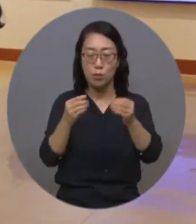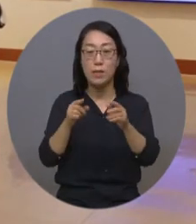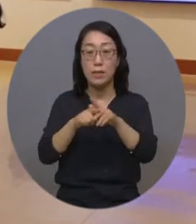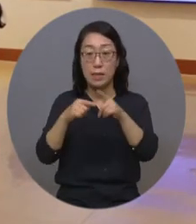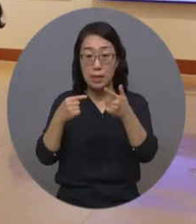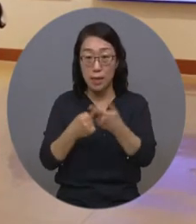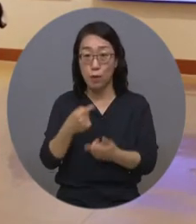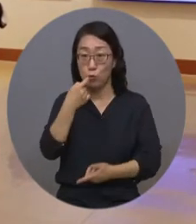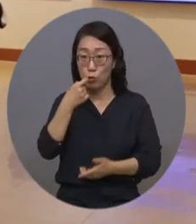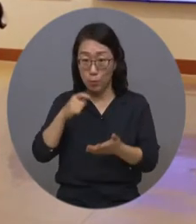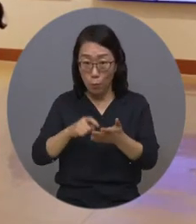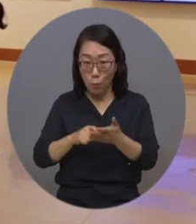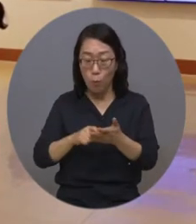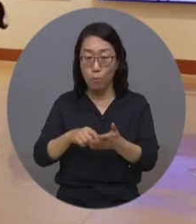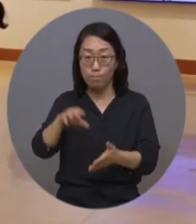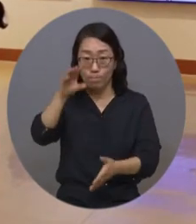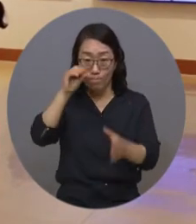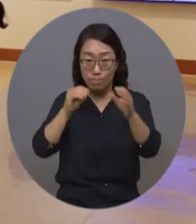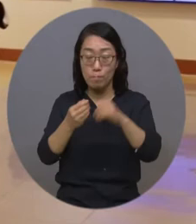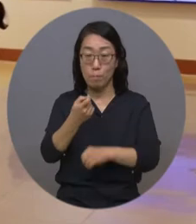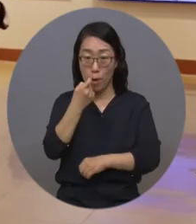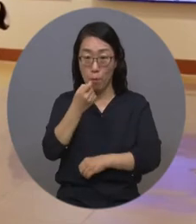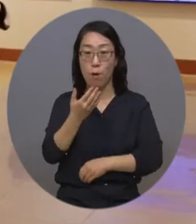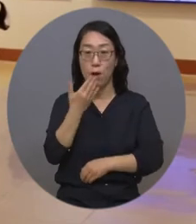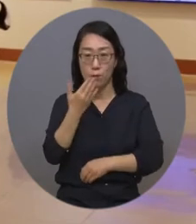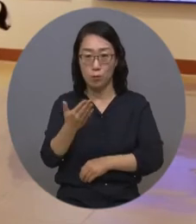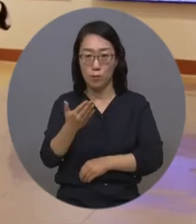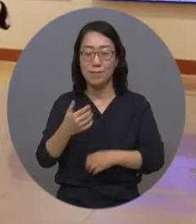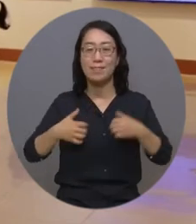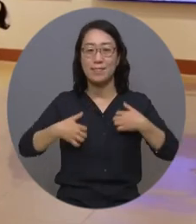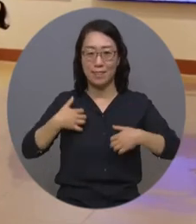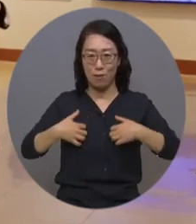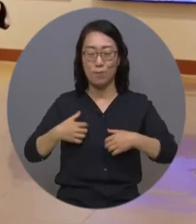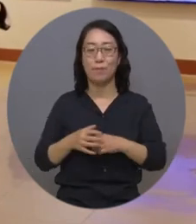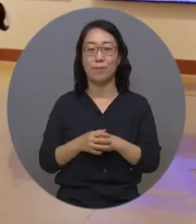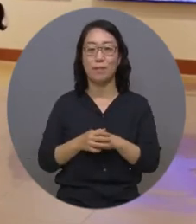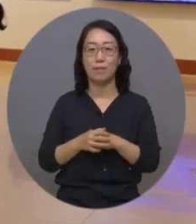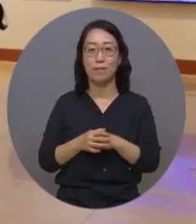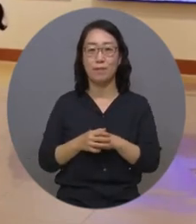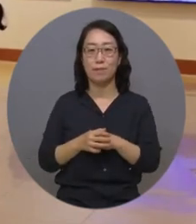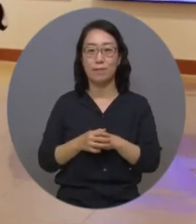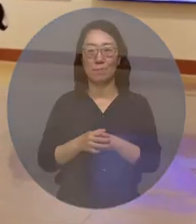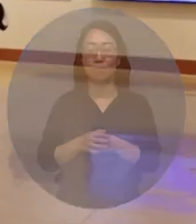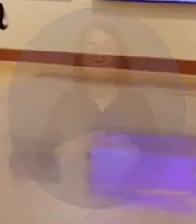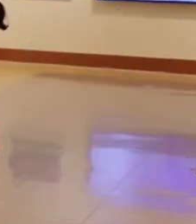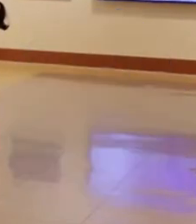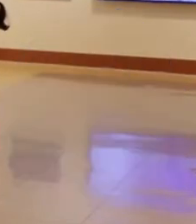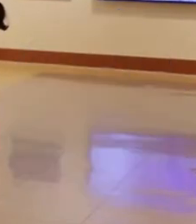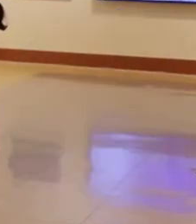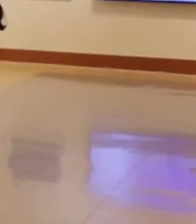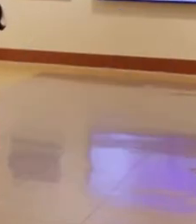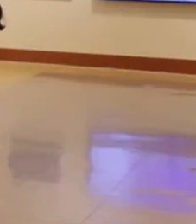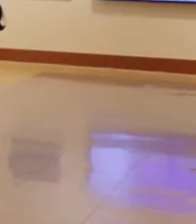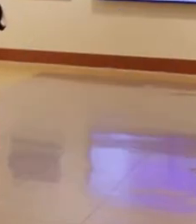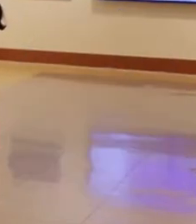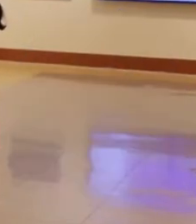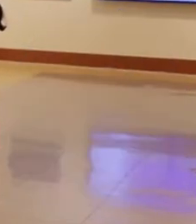이해하고 쉽게 습득할 수 있어 색다른 즐거움을 선사하고 있습니다. 복지TV 뉴스